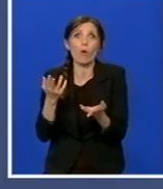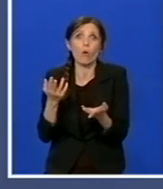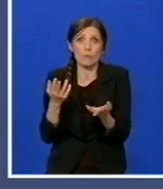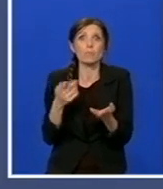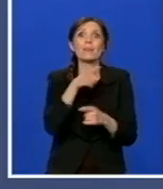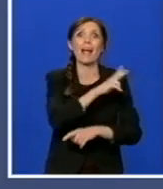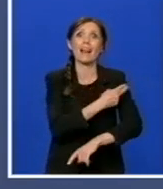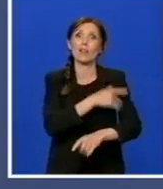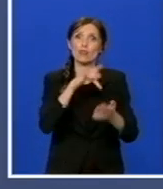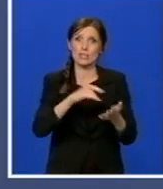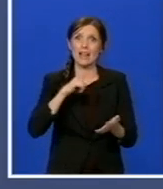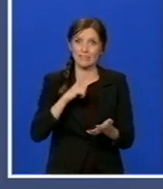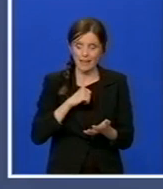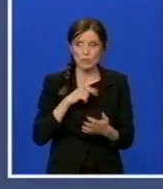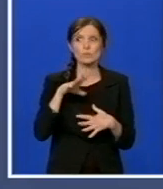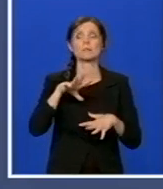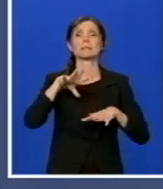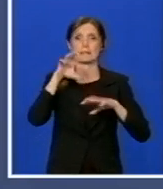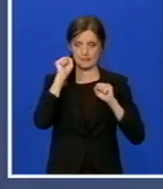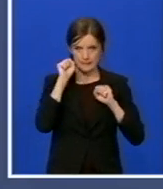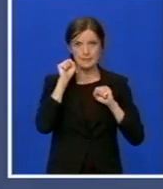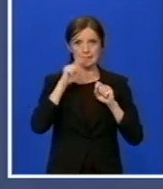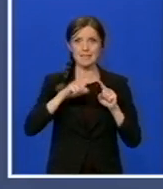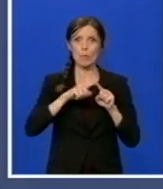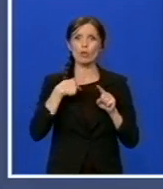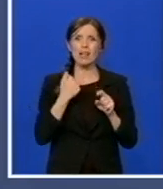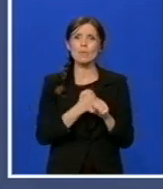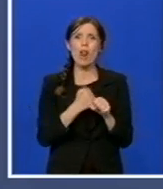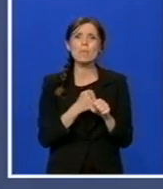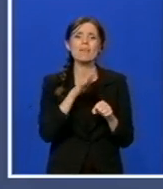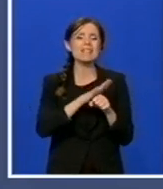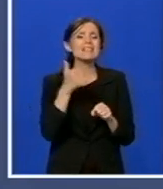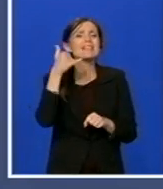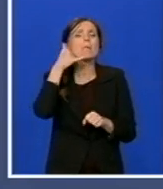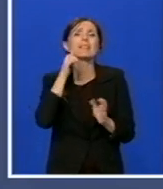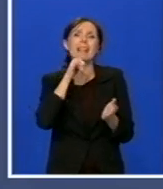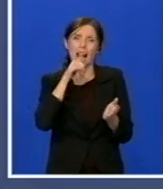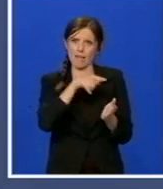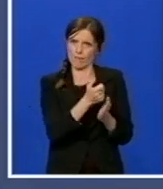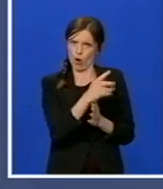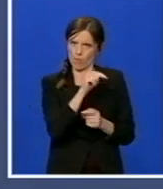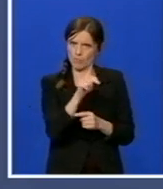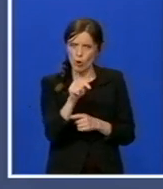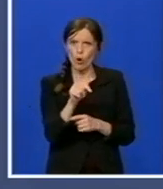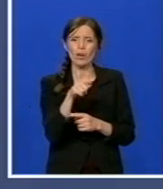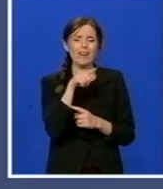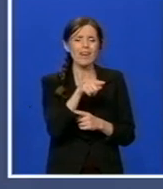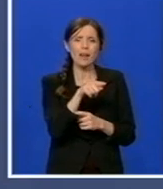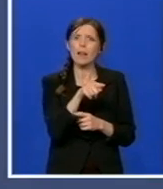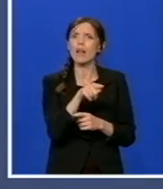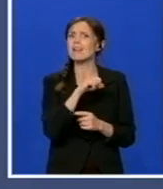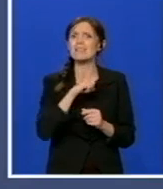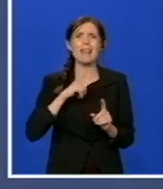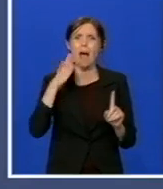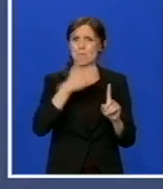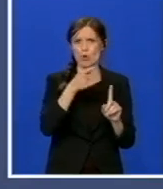taj problem i mi smo već oformili jedan čitav sistem telefona koji, ali je ograničeno